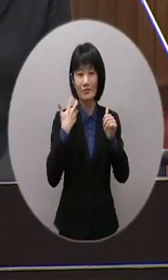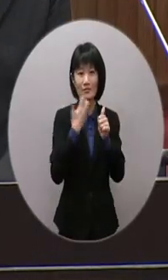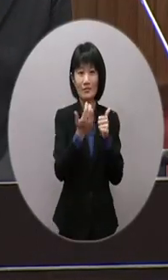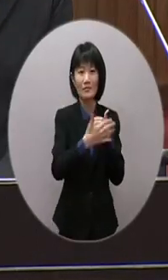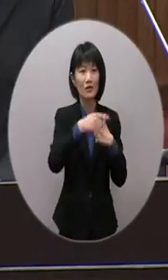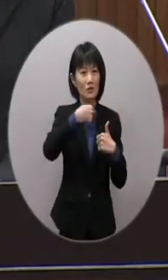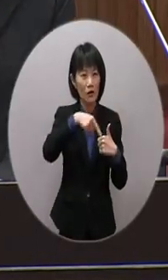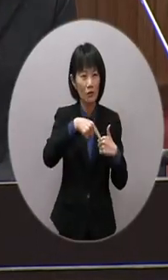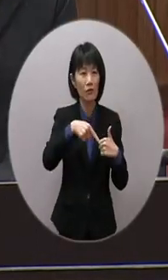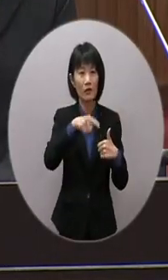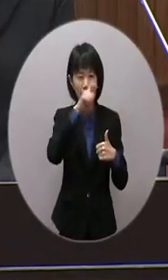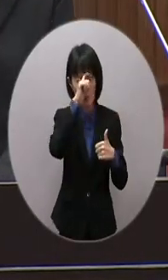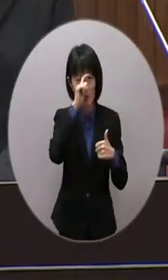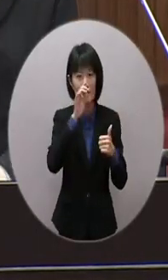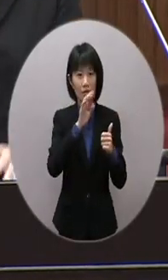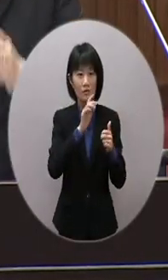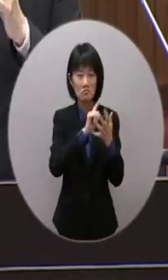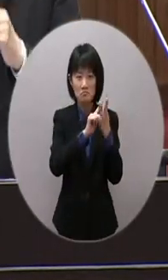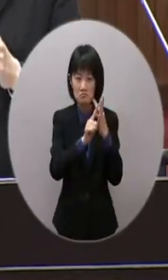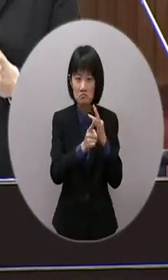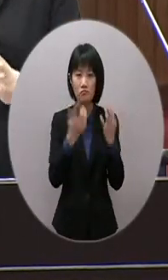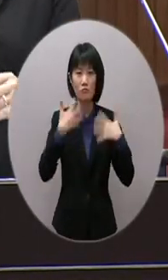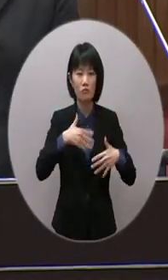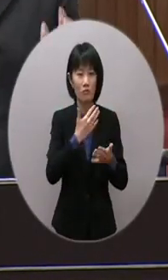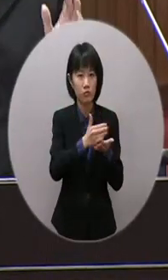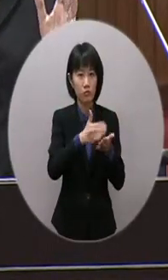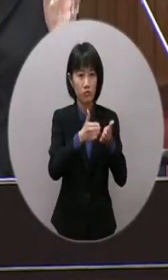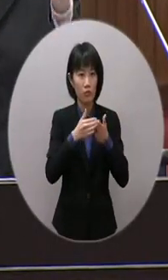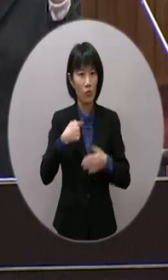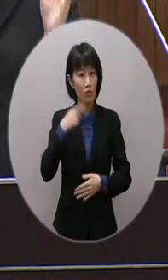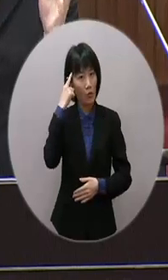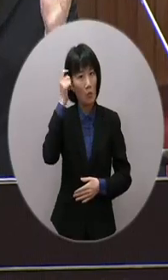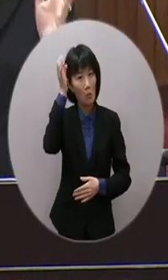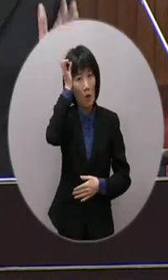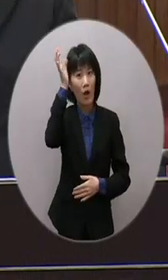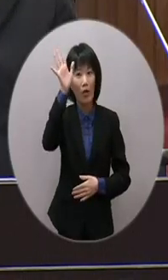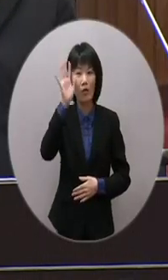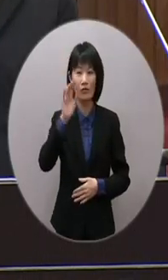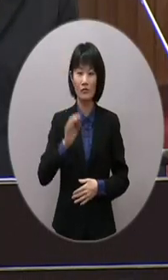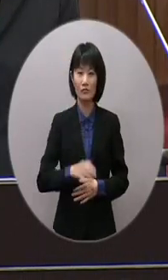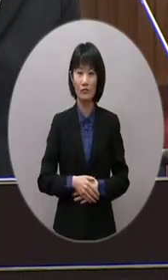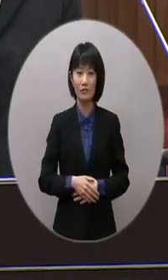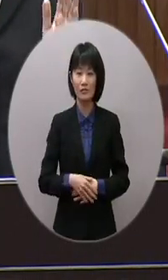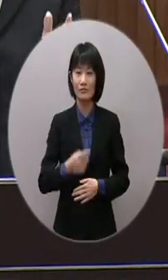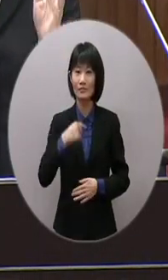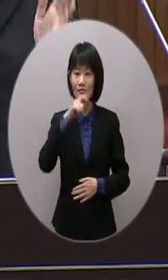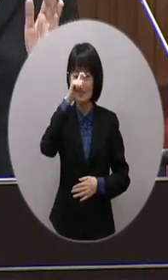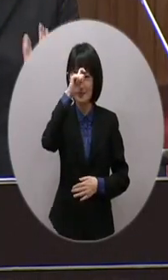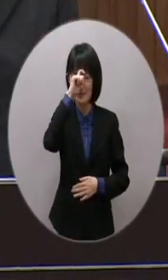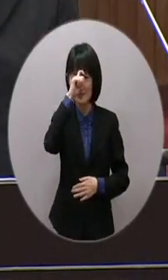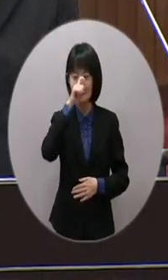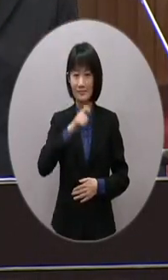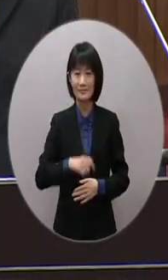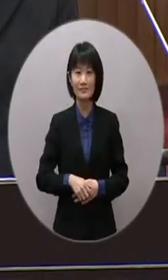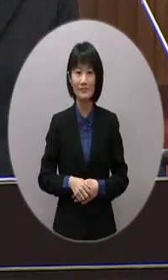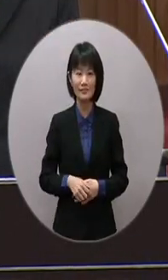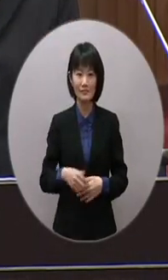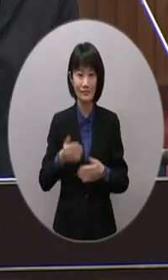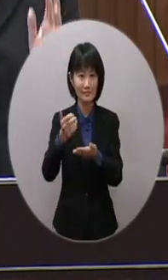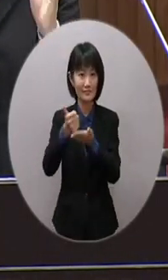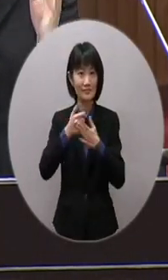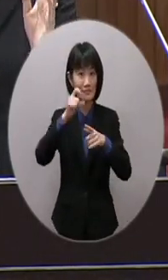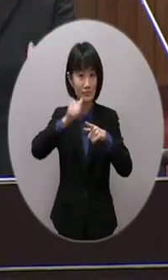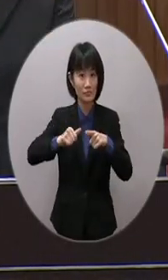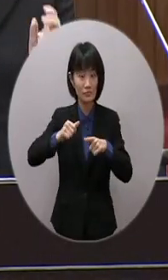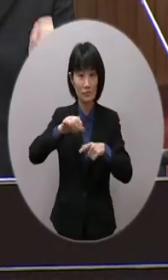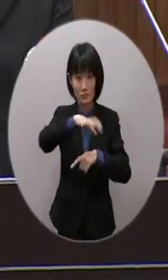分，我们应该怎么样子来解决。我们想到了一个方式，就是说我们是不是可以让更多的企业